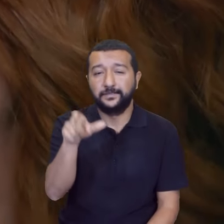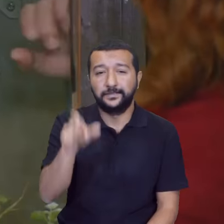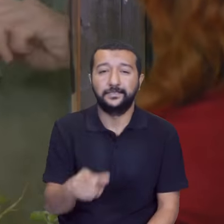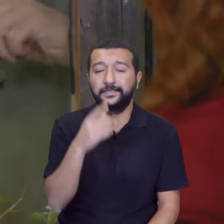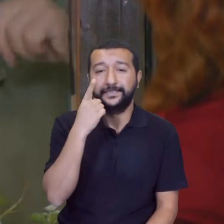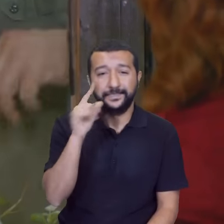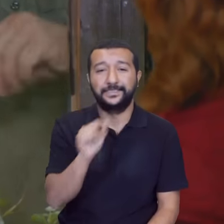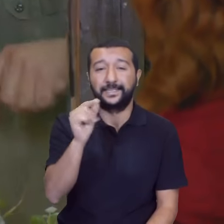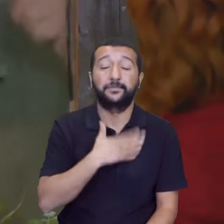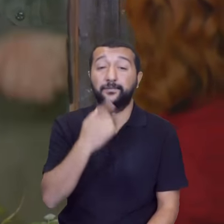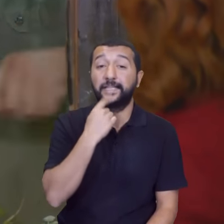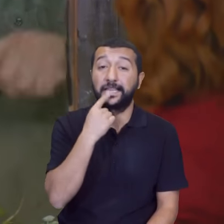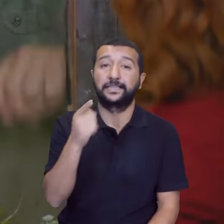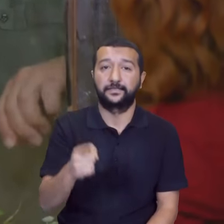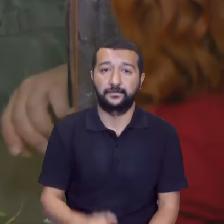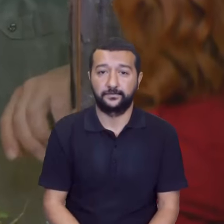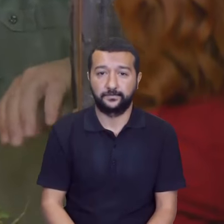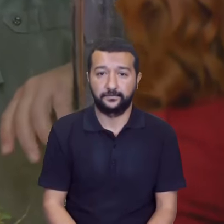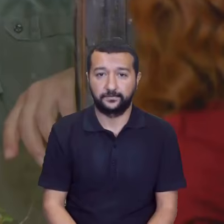sineğim benim.